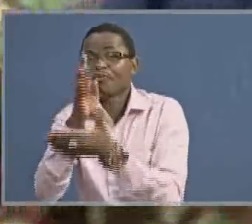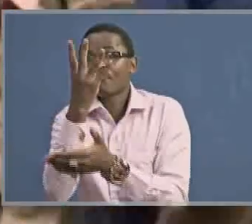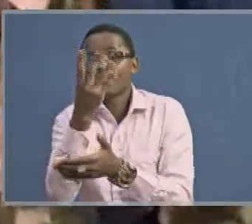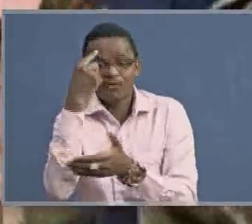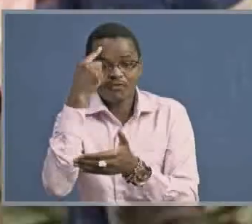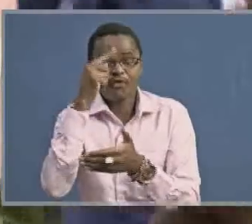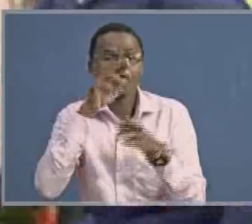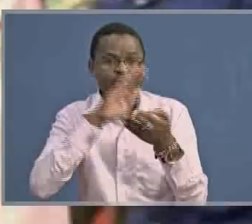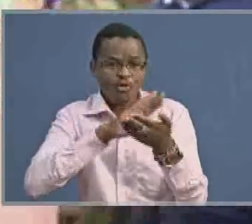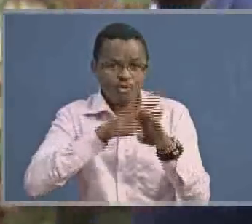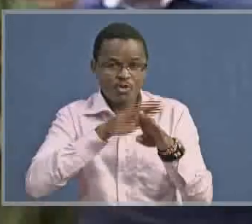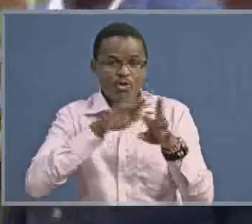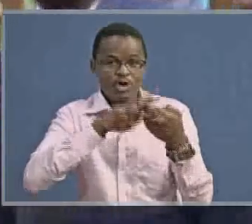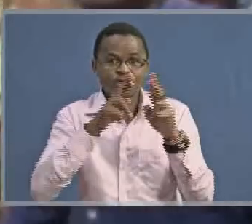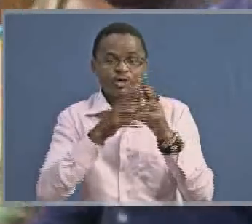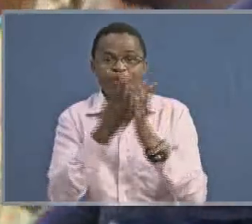na familia hii.